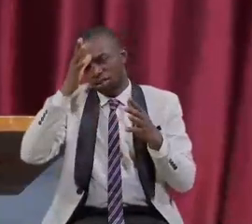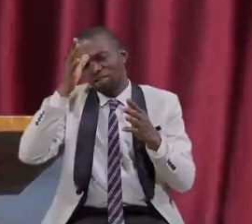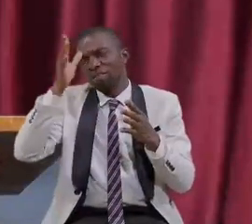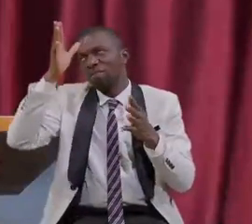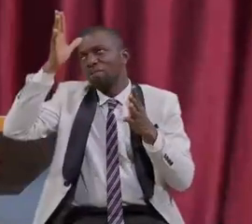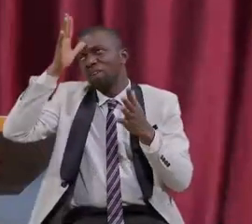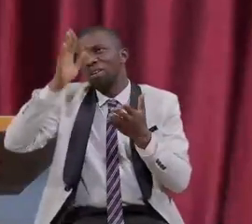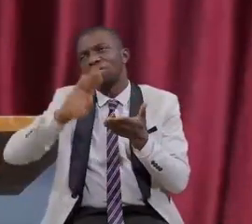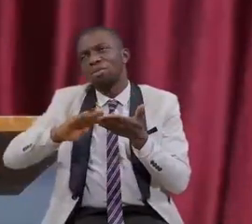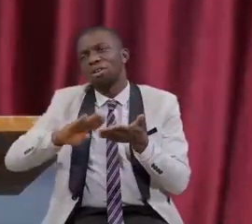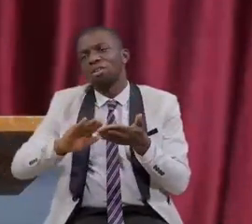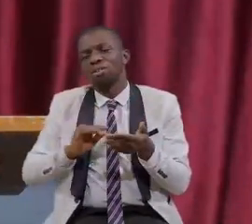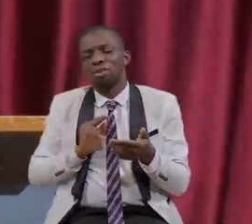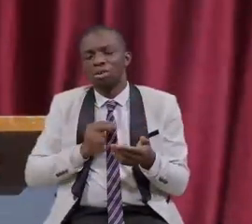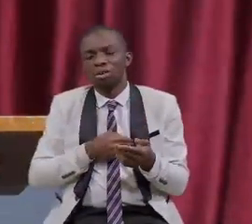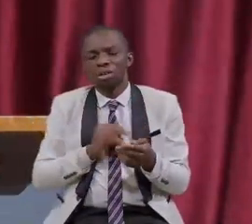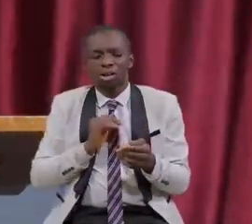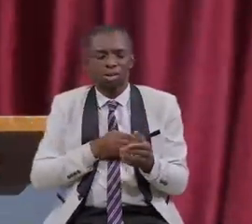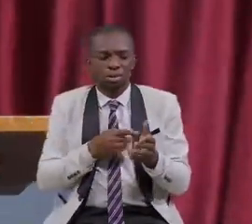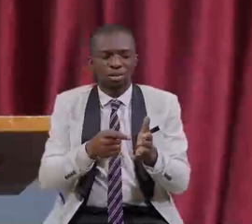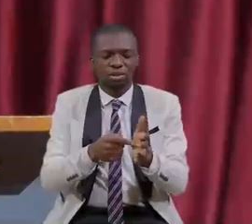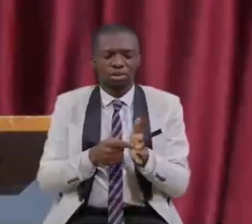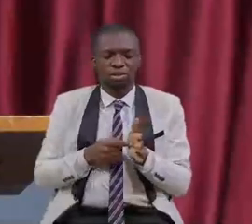Pardonne nos offenses.